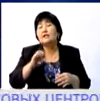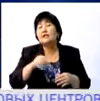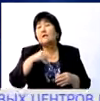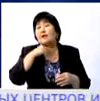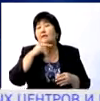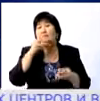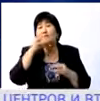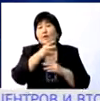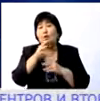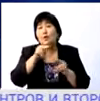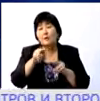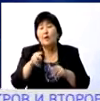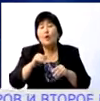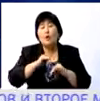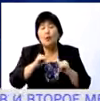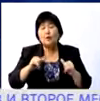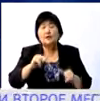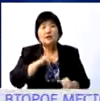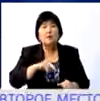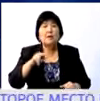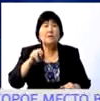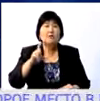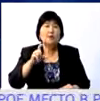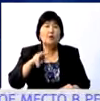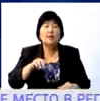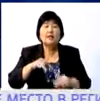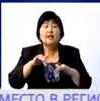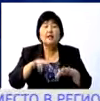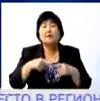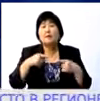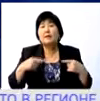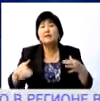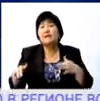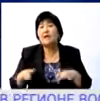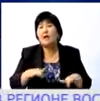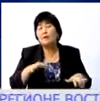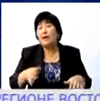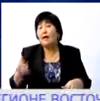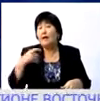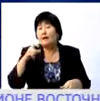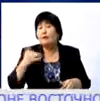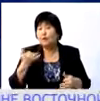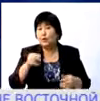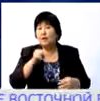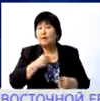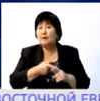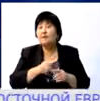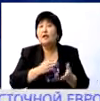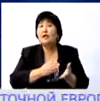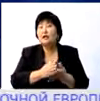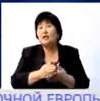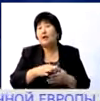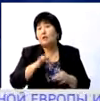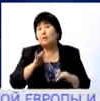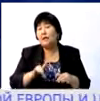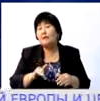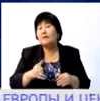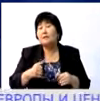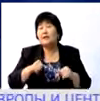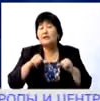усилить работу школьных психологов и реализовать другие последовательные меры к залез уже работают в этом направлении местными ati